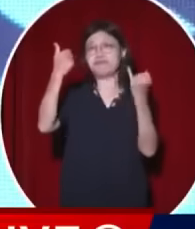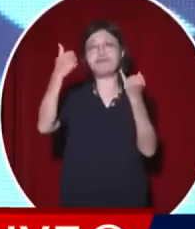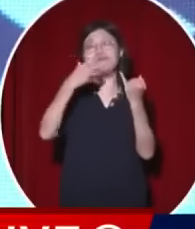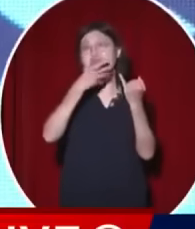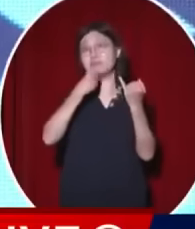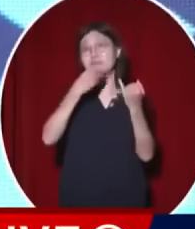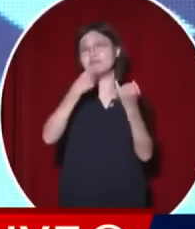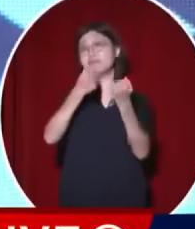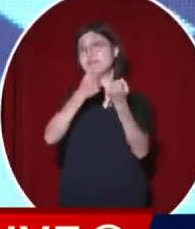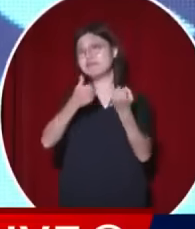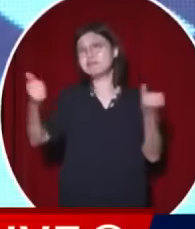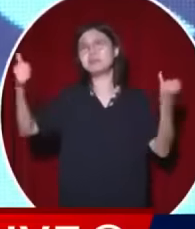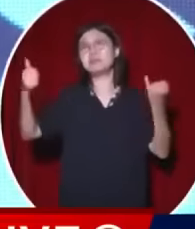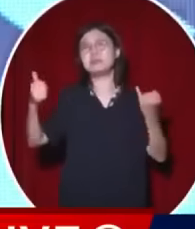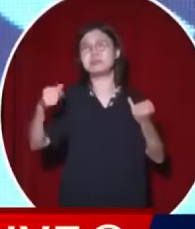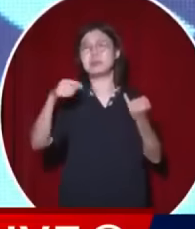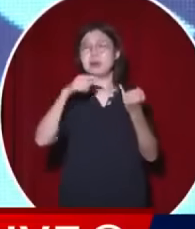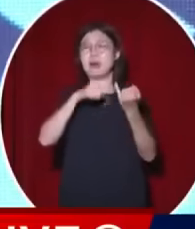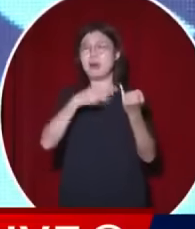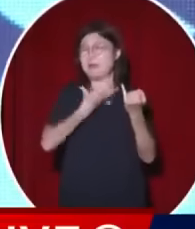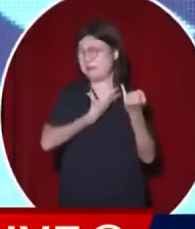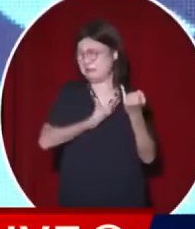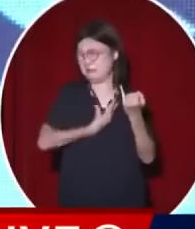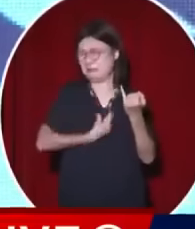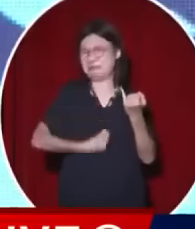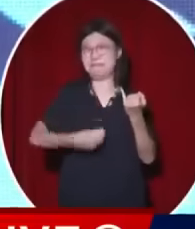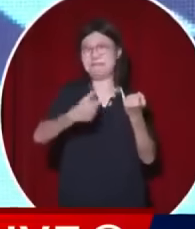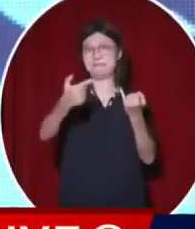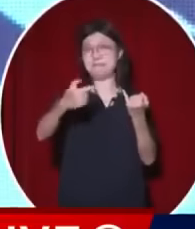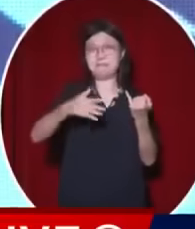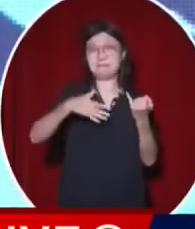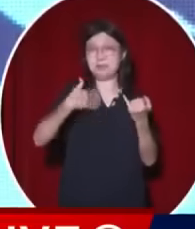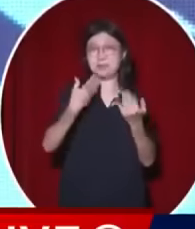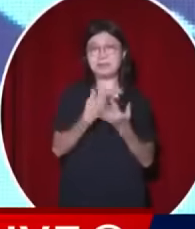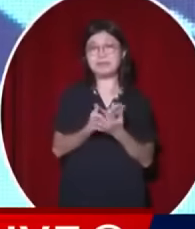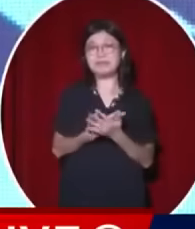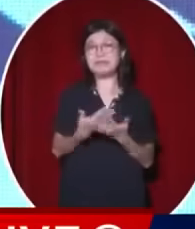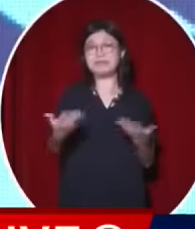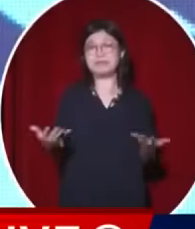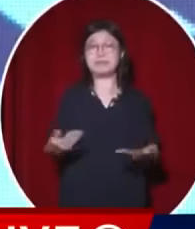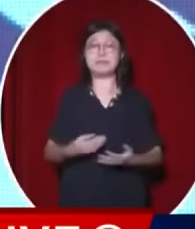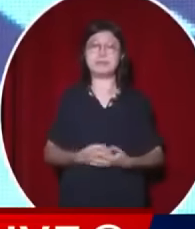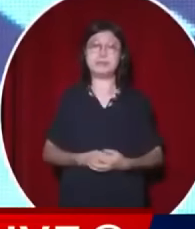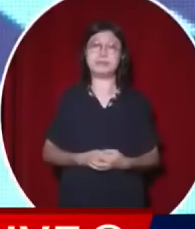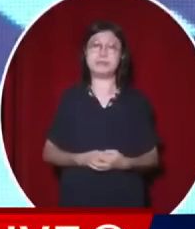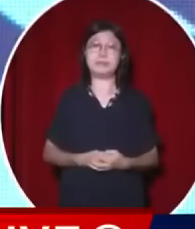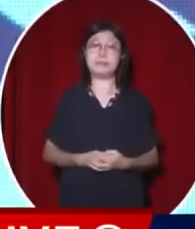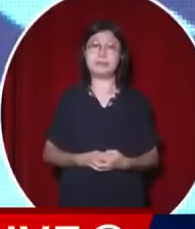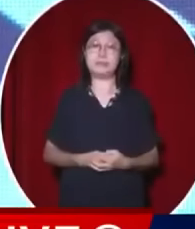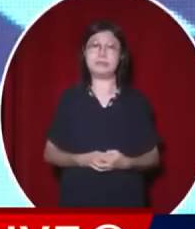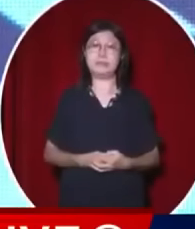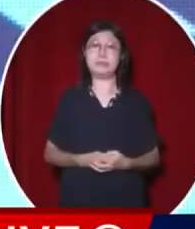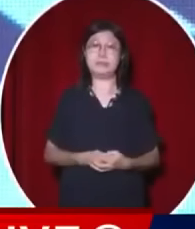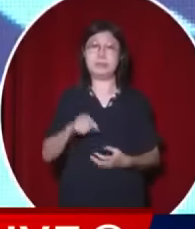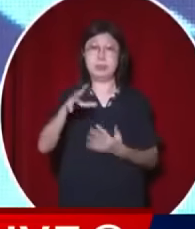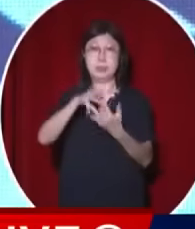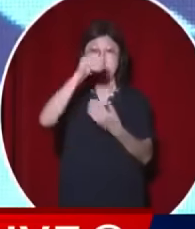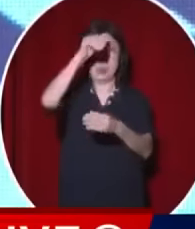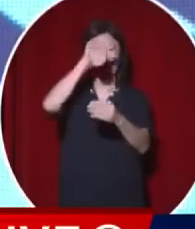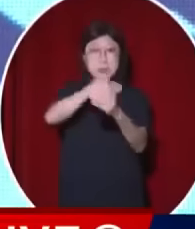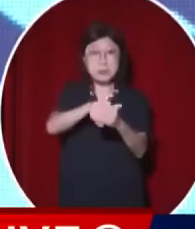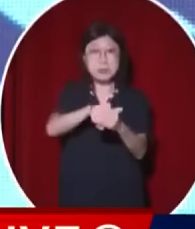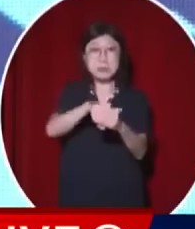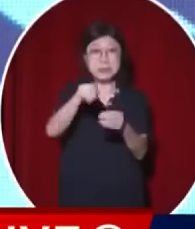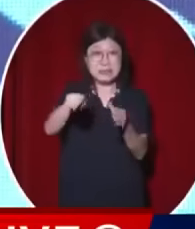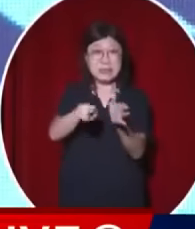福，他伤心欲绝，完全不知道该怎么办。只要一到选举，